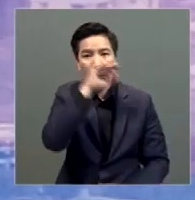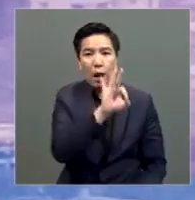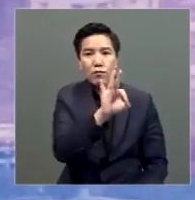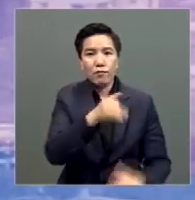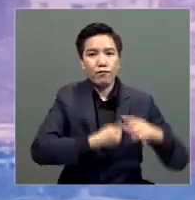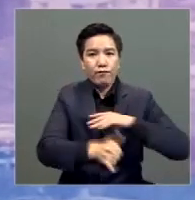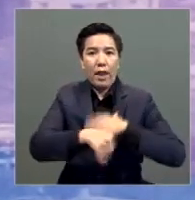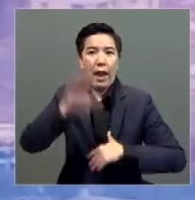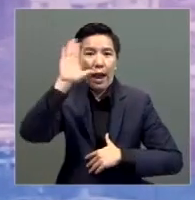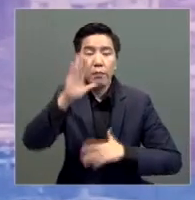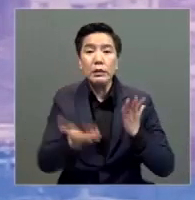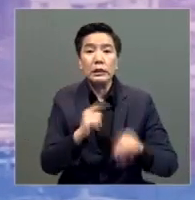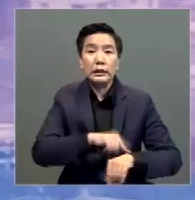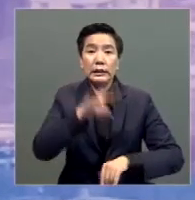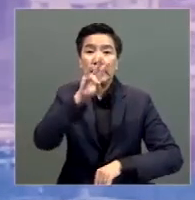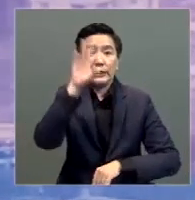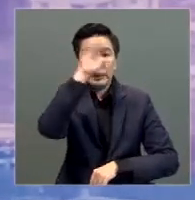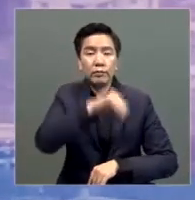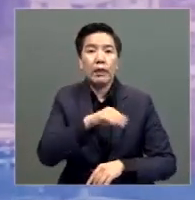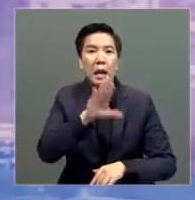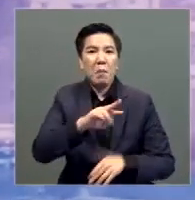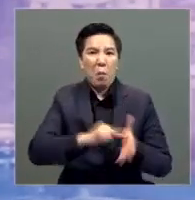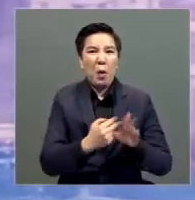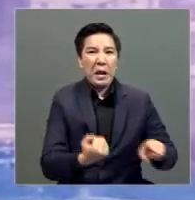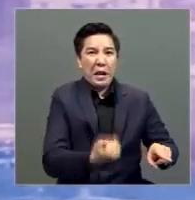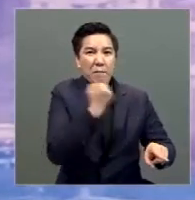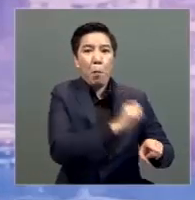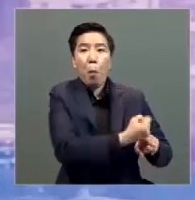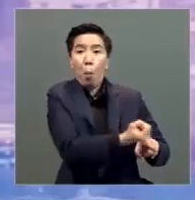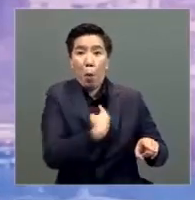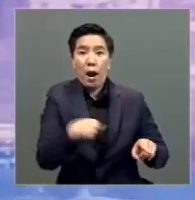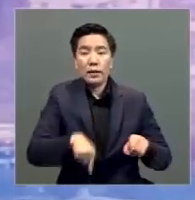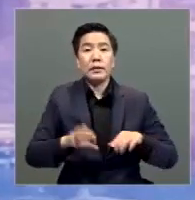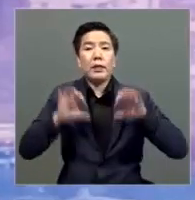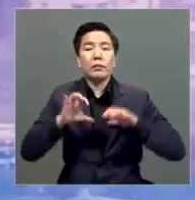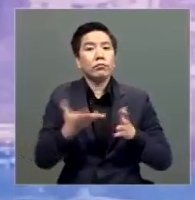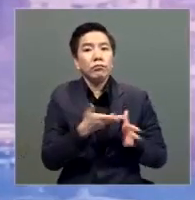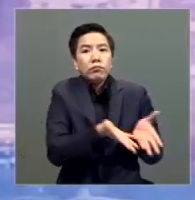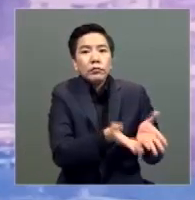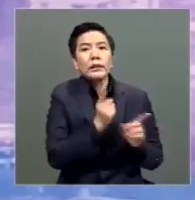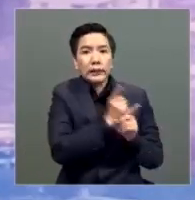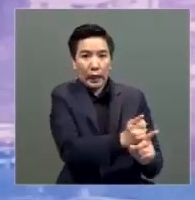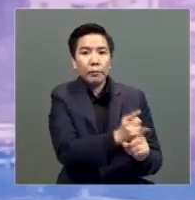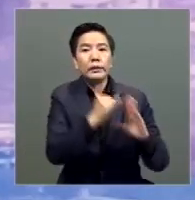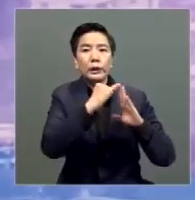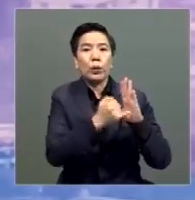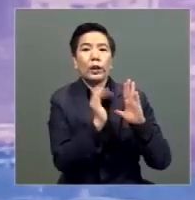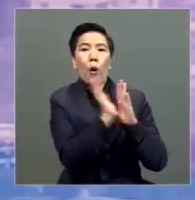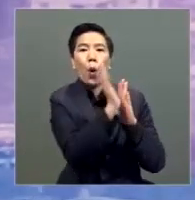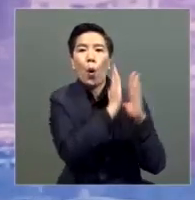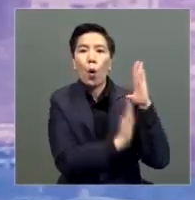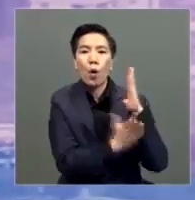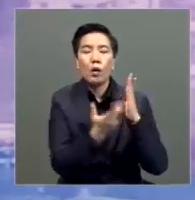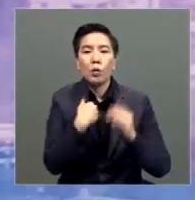หรือตั้งแต่หนึ่งทุ่มอันนั้นถือว่าเข้มงวดกว่าก็ให้เป็นไปตามนั้นเฉพาะในจังหวัดนั้น